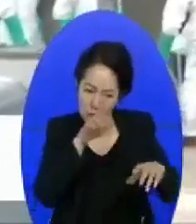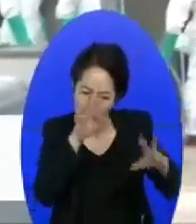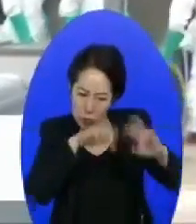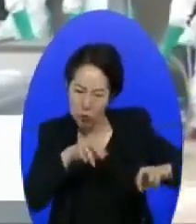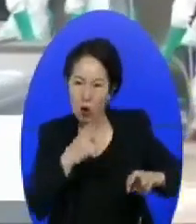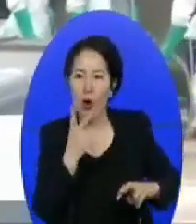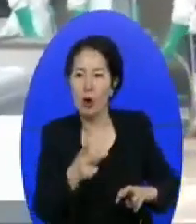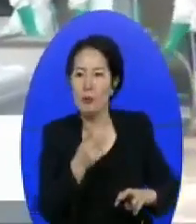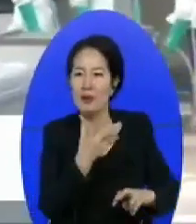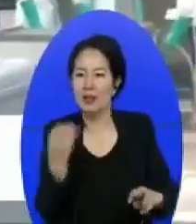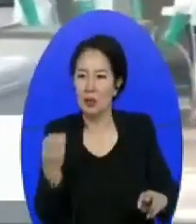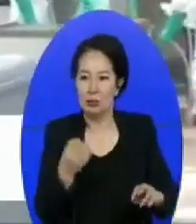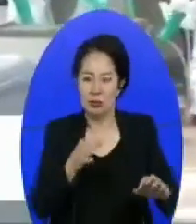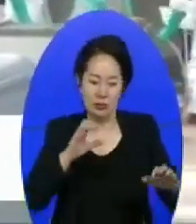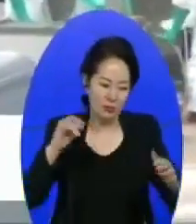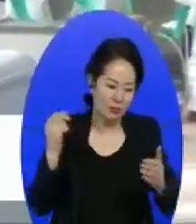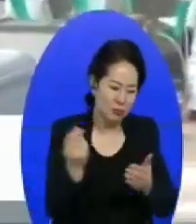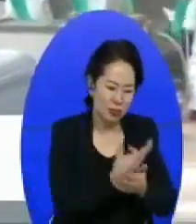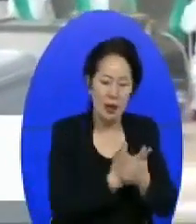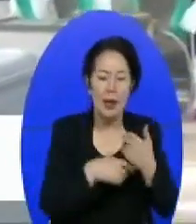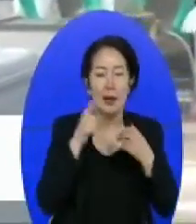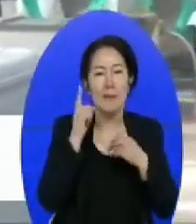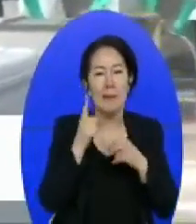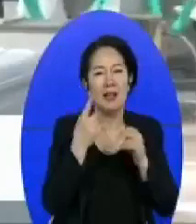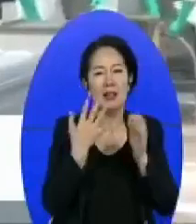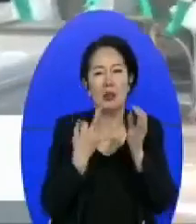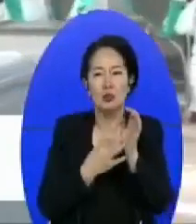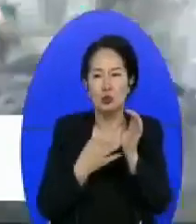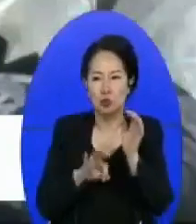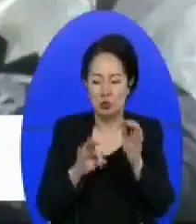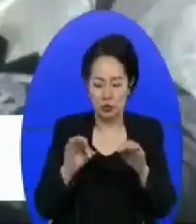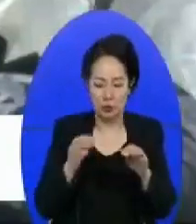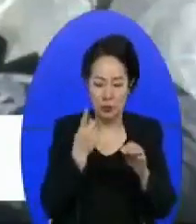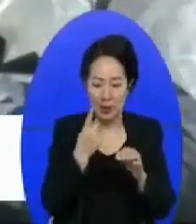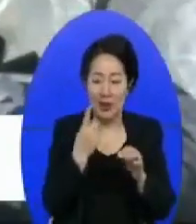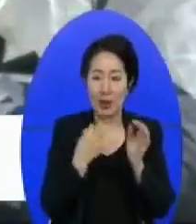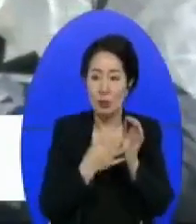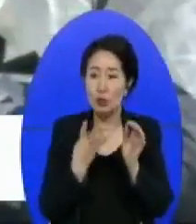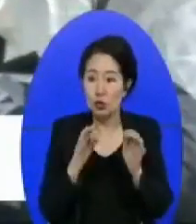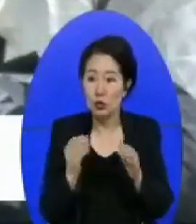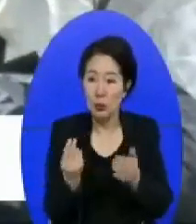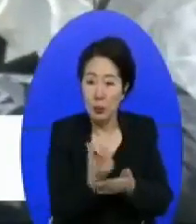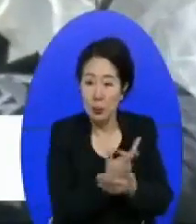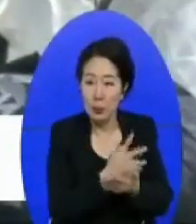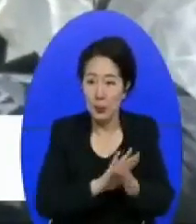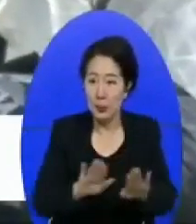дахианы 1840-ийг нь устгалд оруулж тус бүсэд ариутгал хийсэн байна.